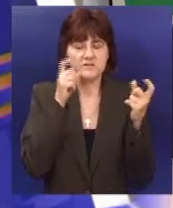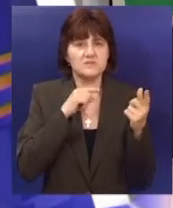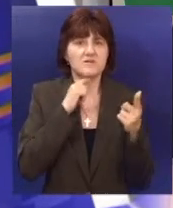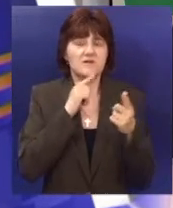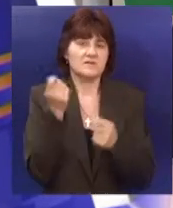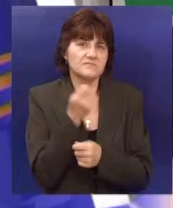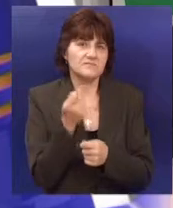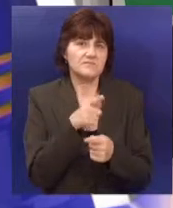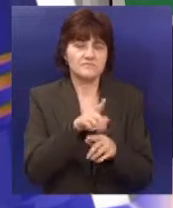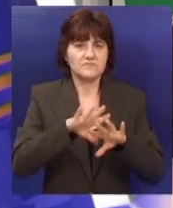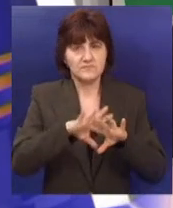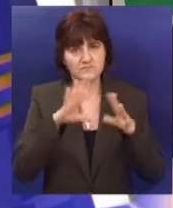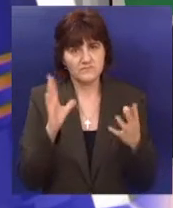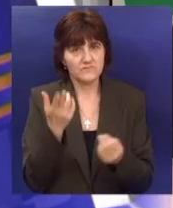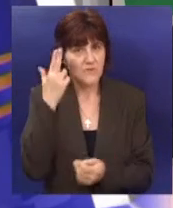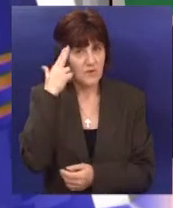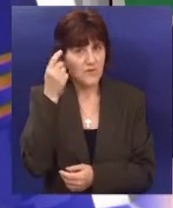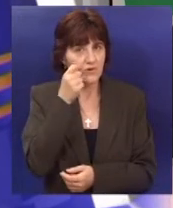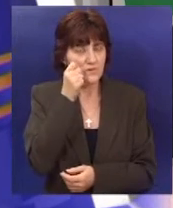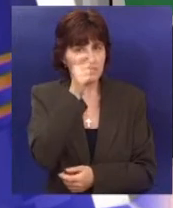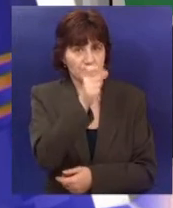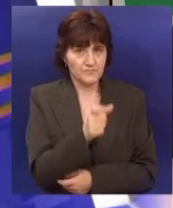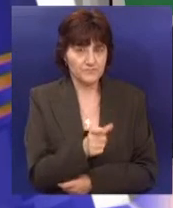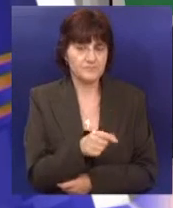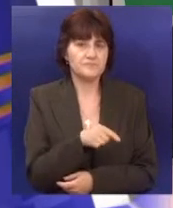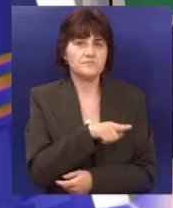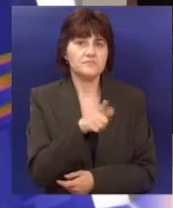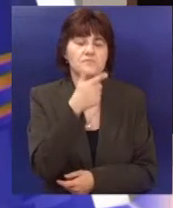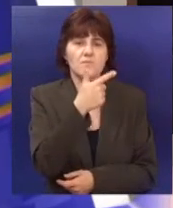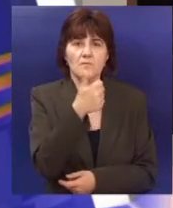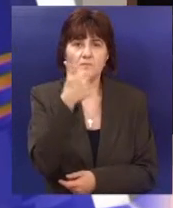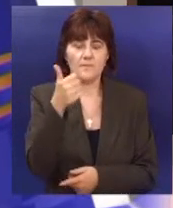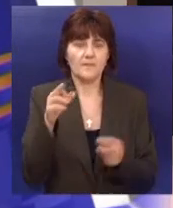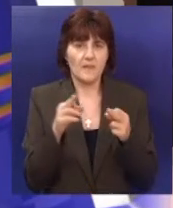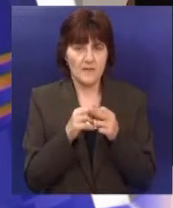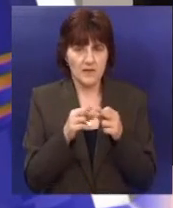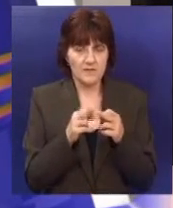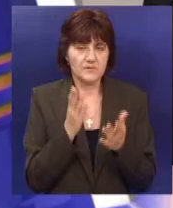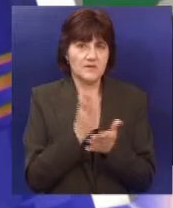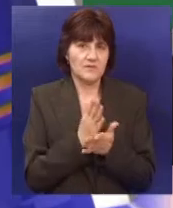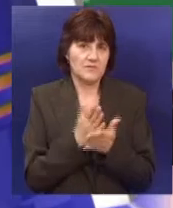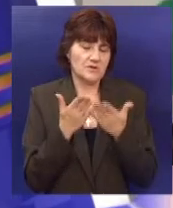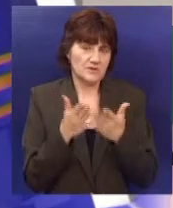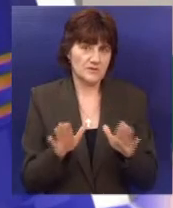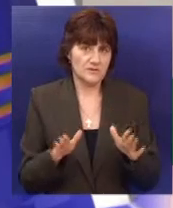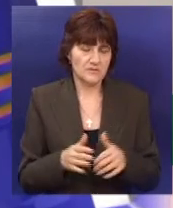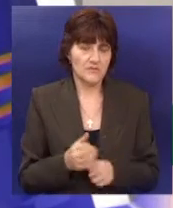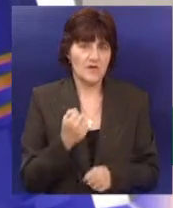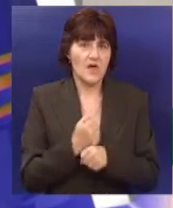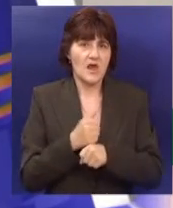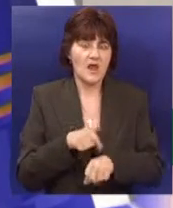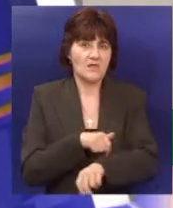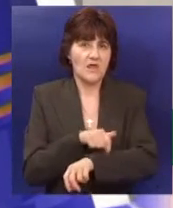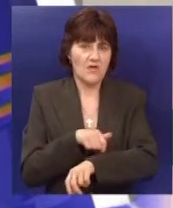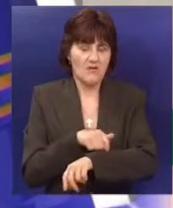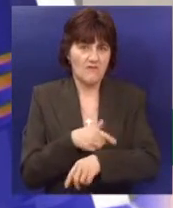slikarstva i opšte moderne umetnosti. Subotičani će do 21. aprila imati priliku da uživaju u izložbi dela Andy'a Warhola.